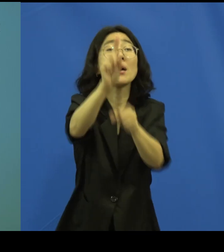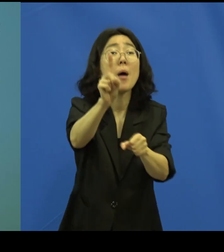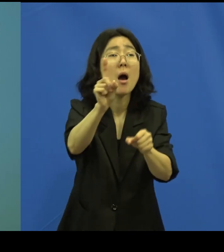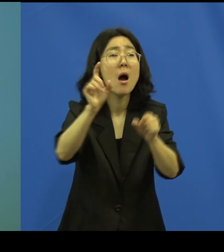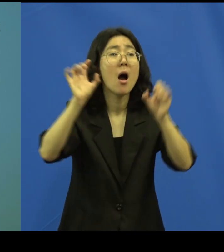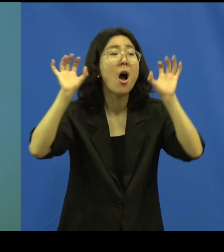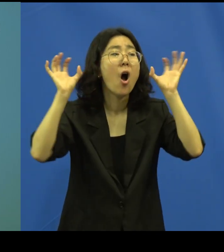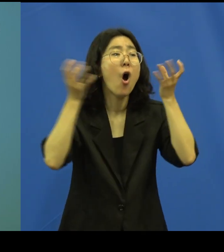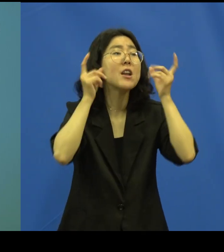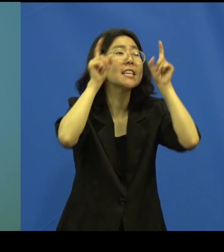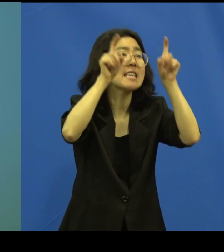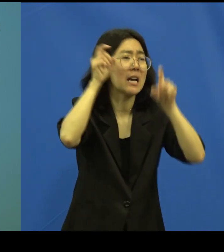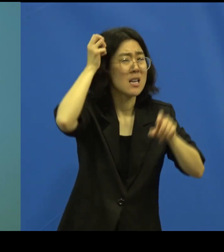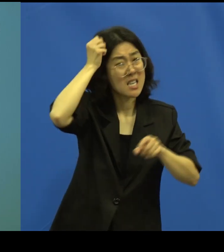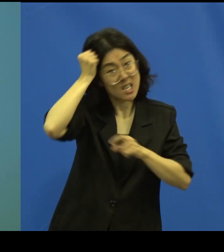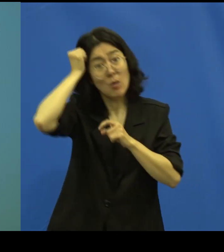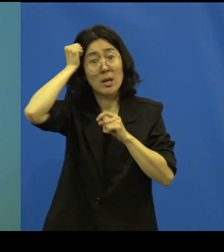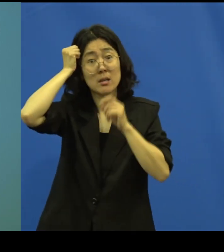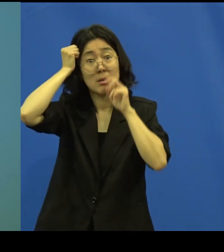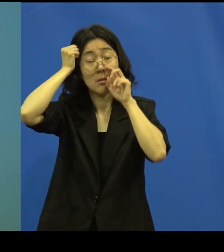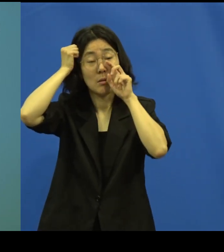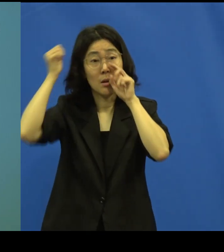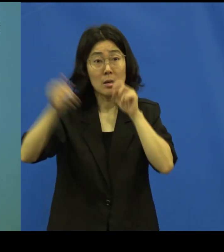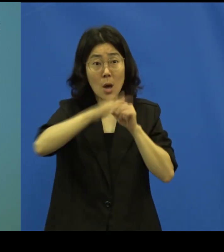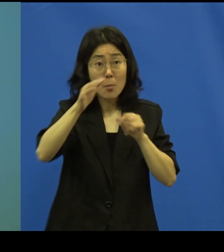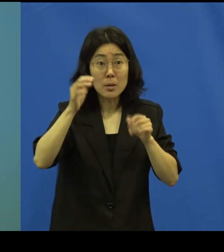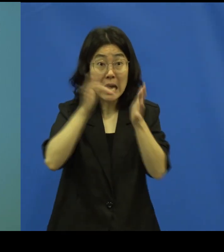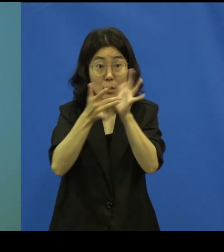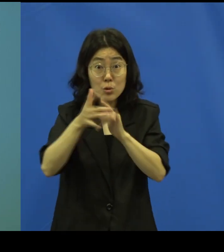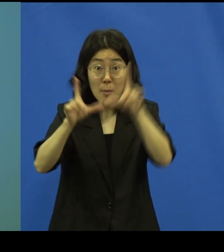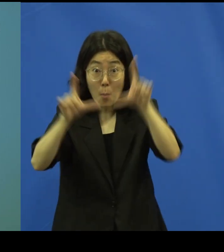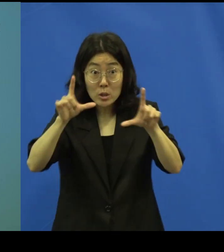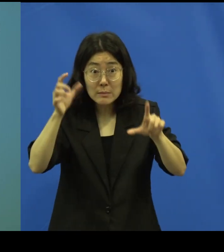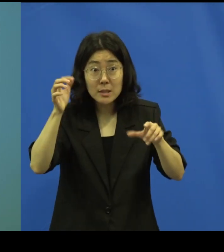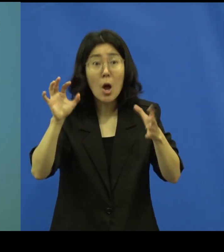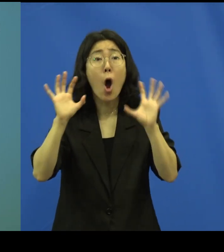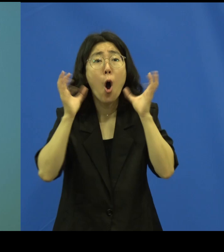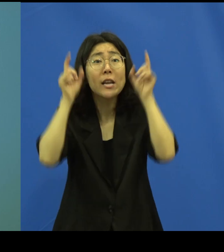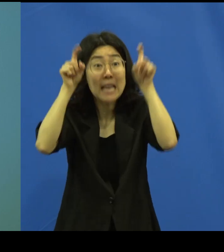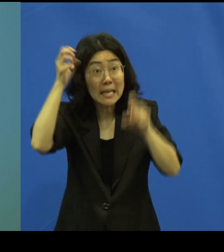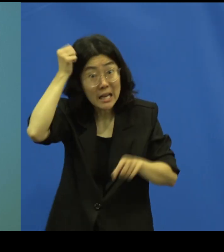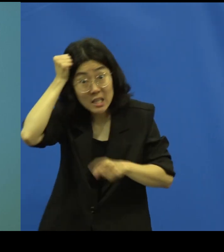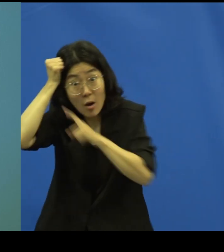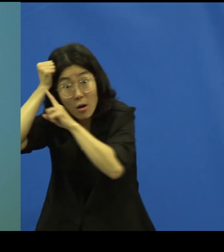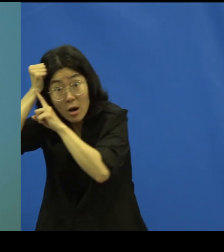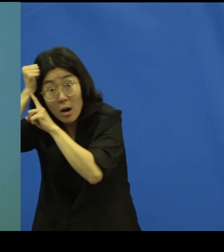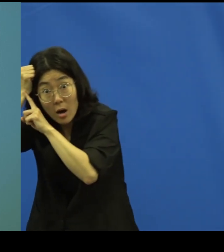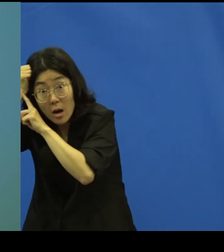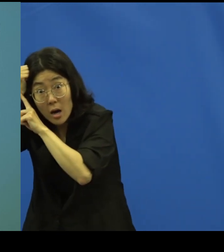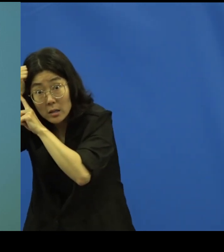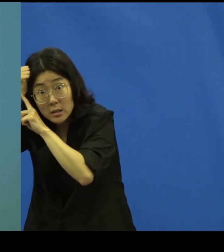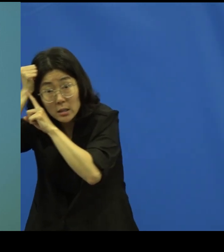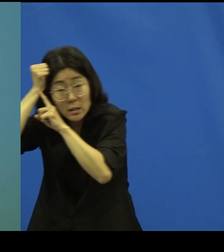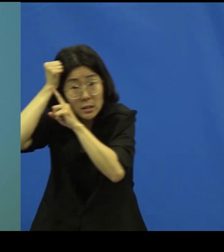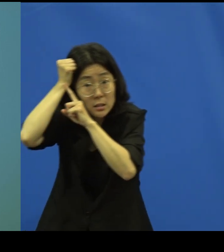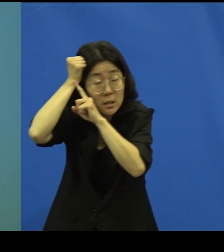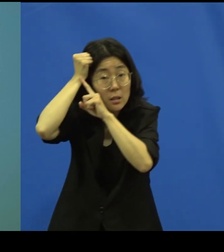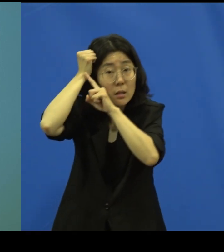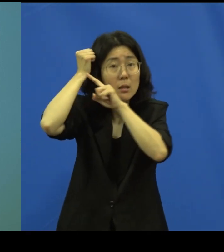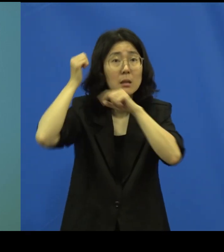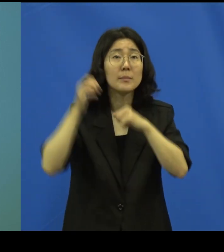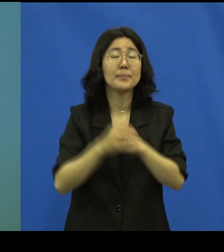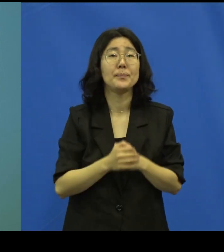어린 양이십니다. 자, 그런데 여러분 보십시오. 이 어린 양에게서